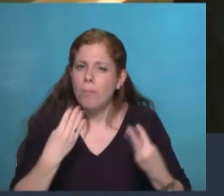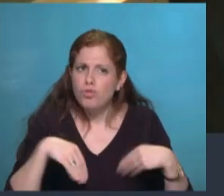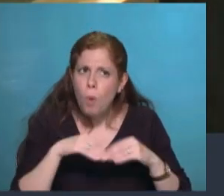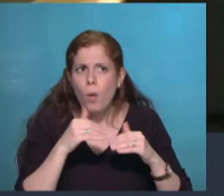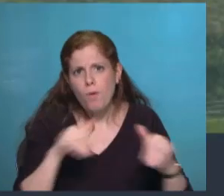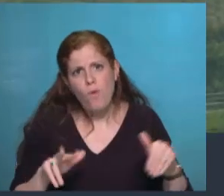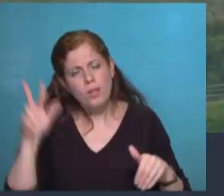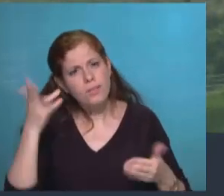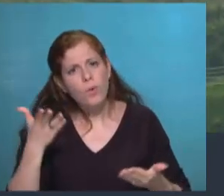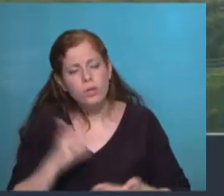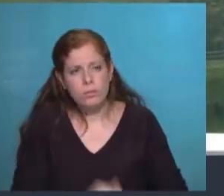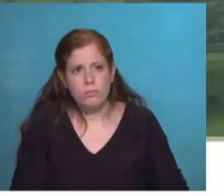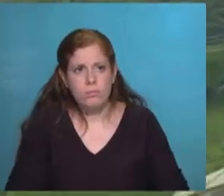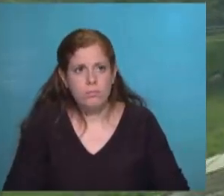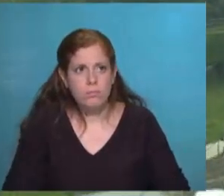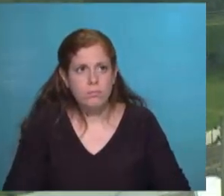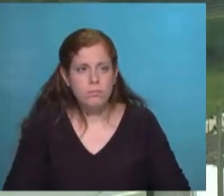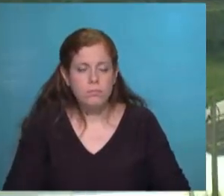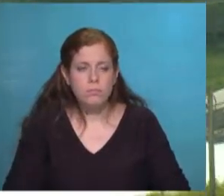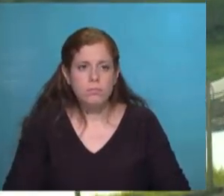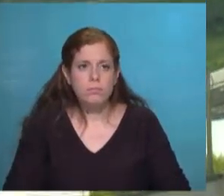בגבול הצפון.